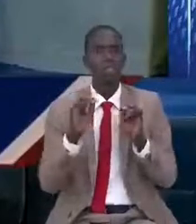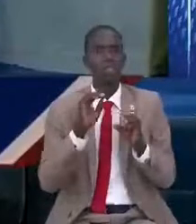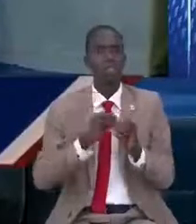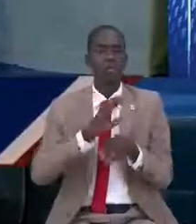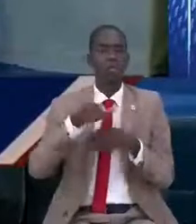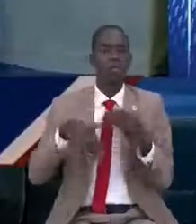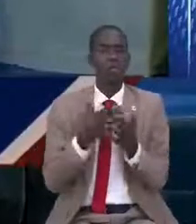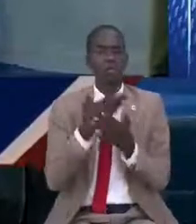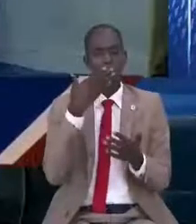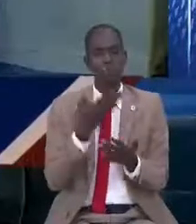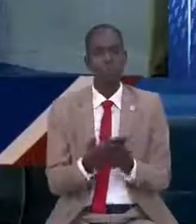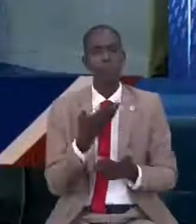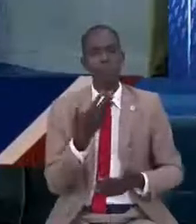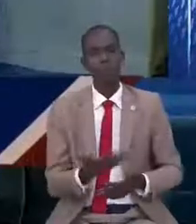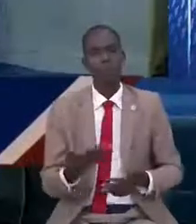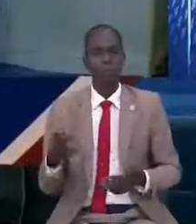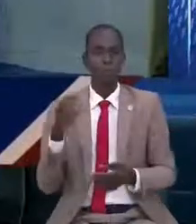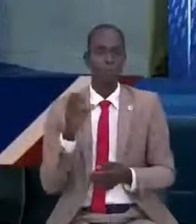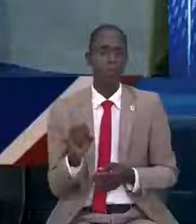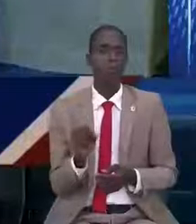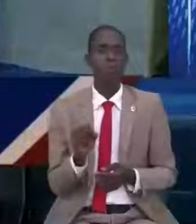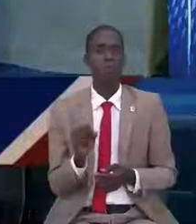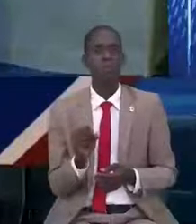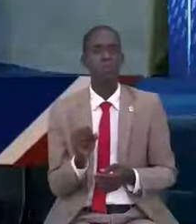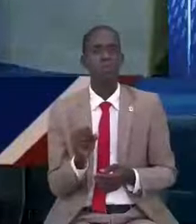qui l'enseigne.